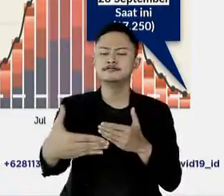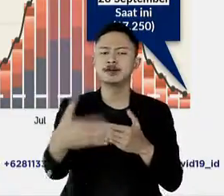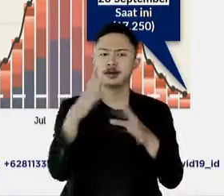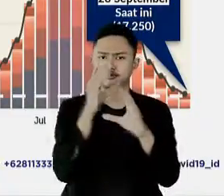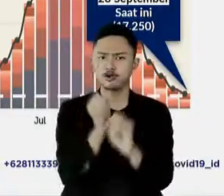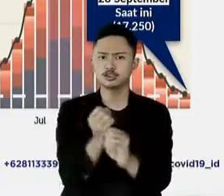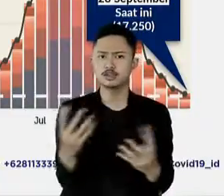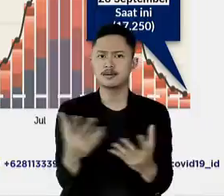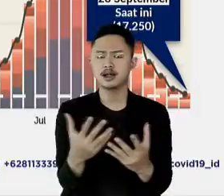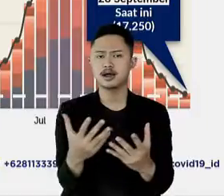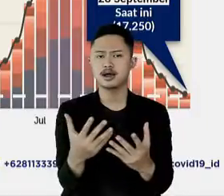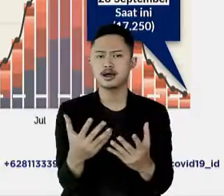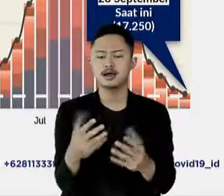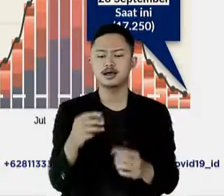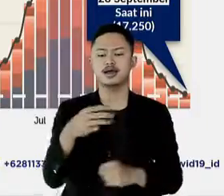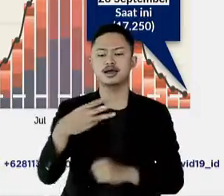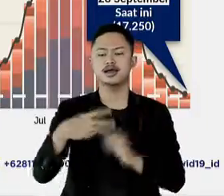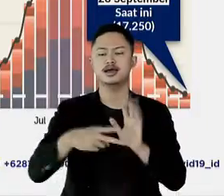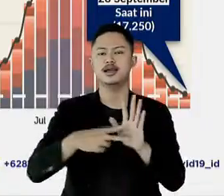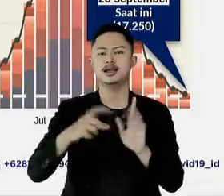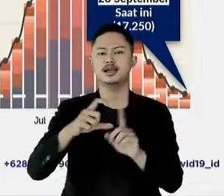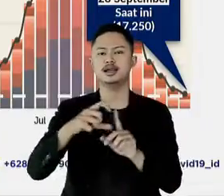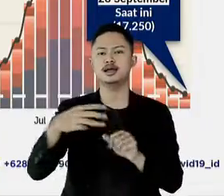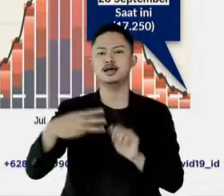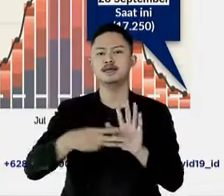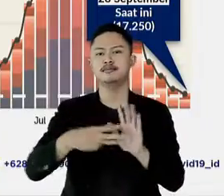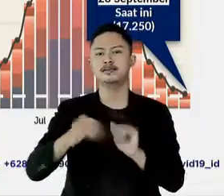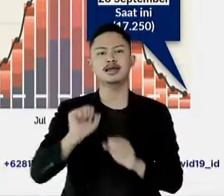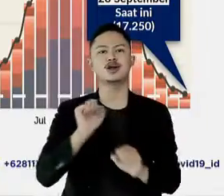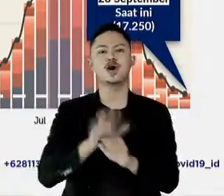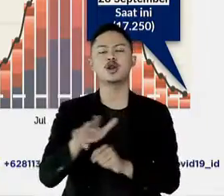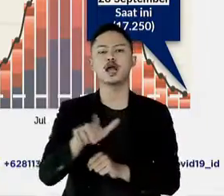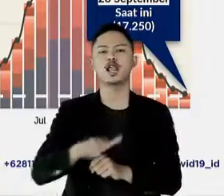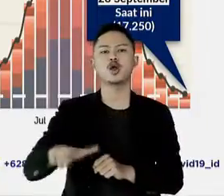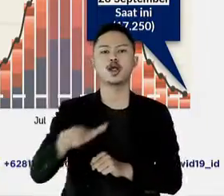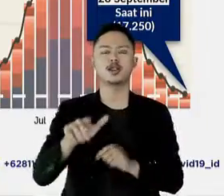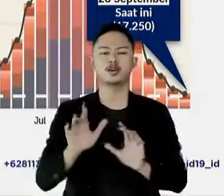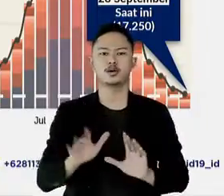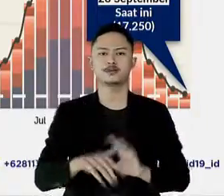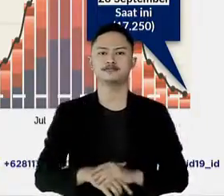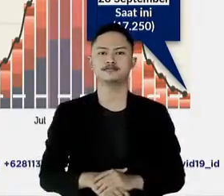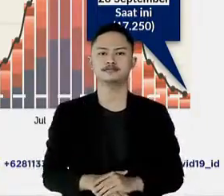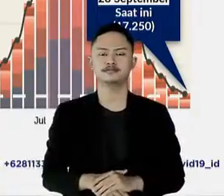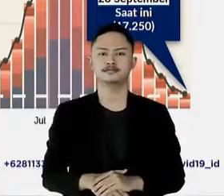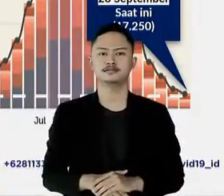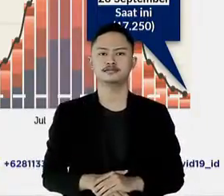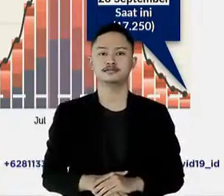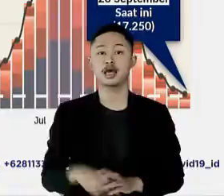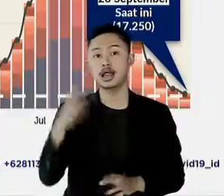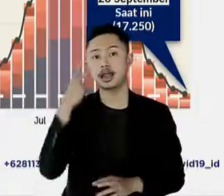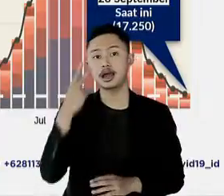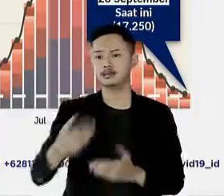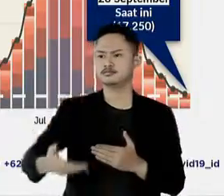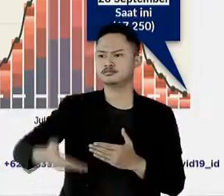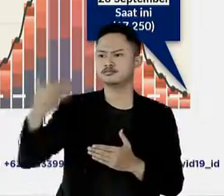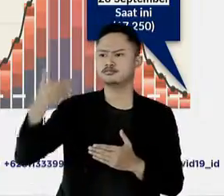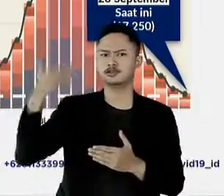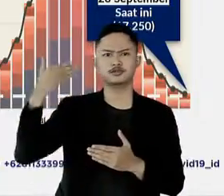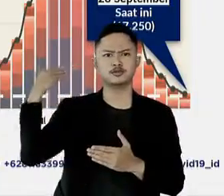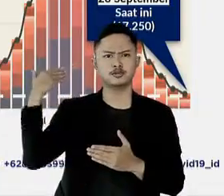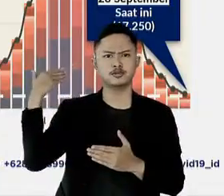menuju endemik of it 19 jika melihat kebelakang penanganan konflik 19 di Indonesia